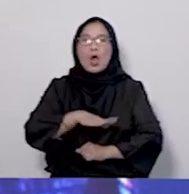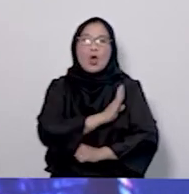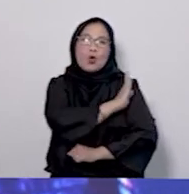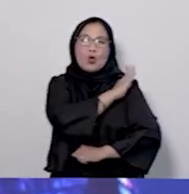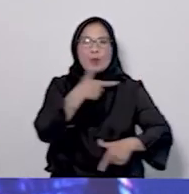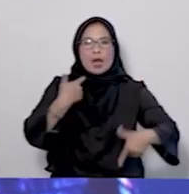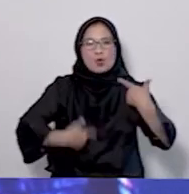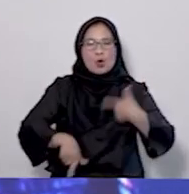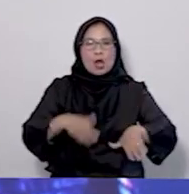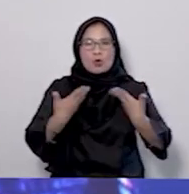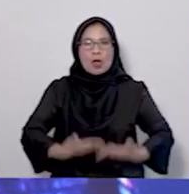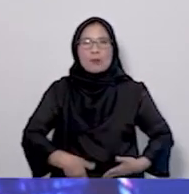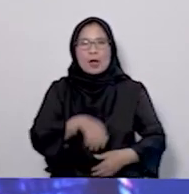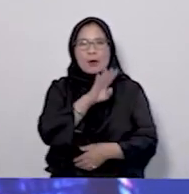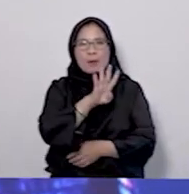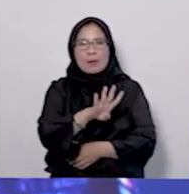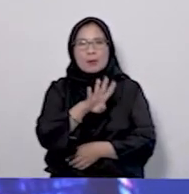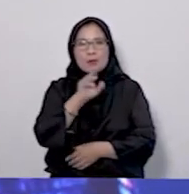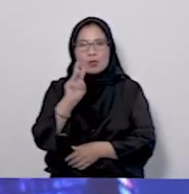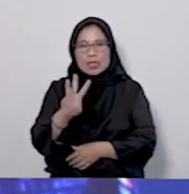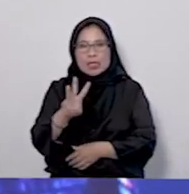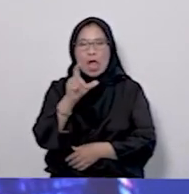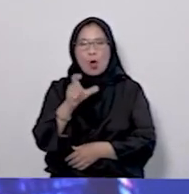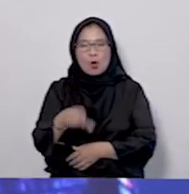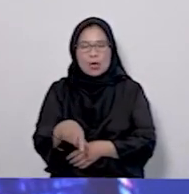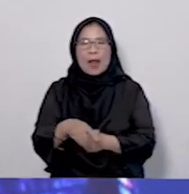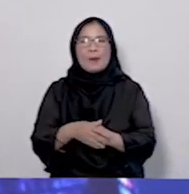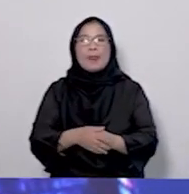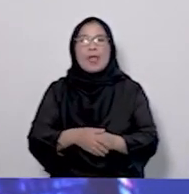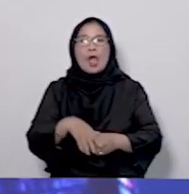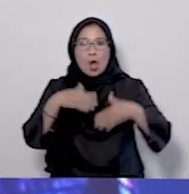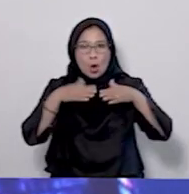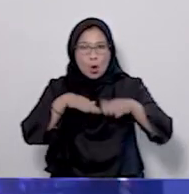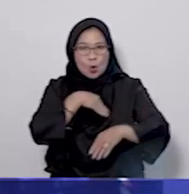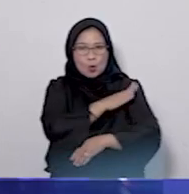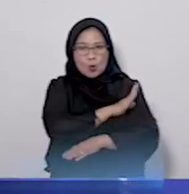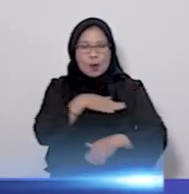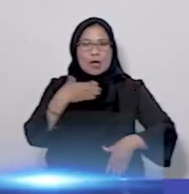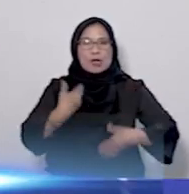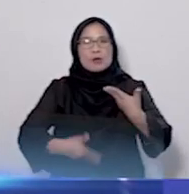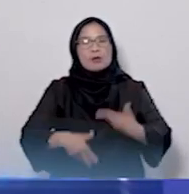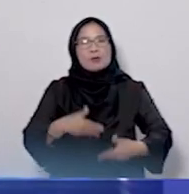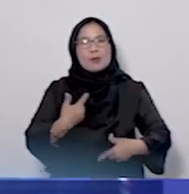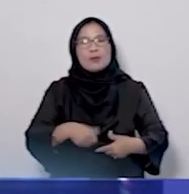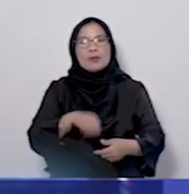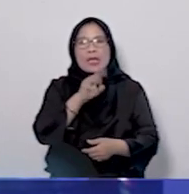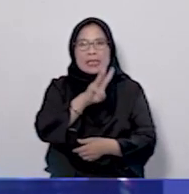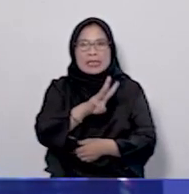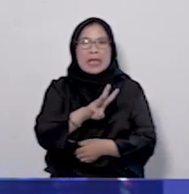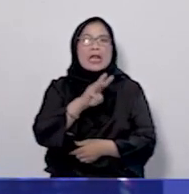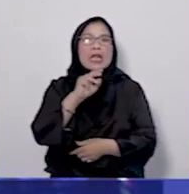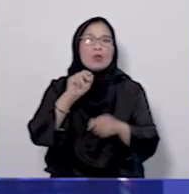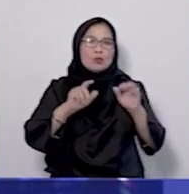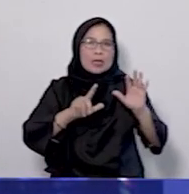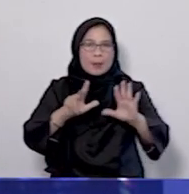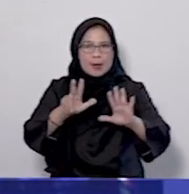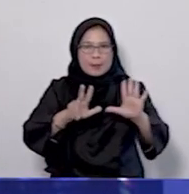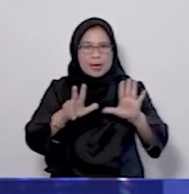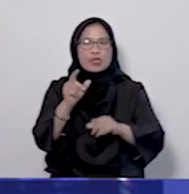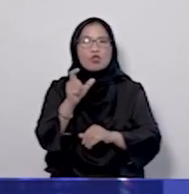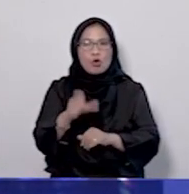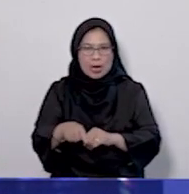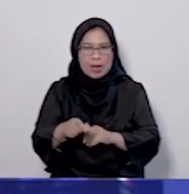luka berat 43 orang dan korban luka ringan sebanyak 318 orang